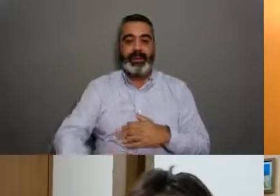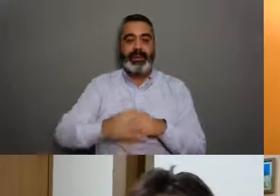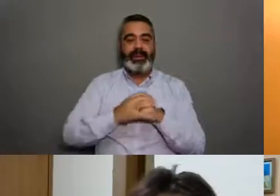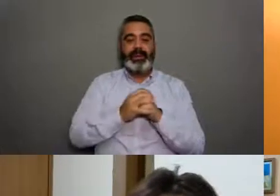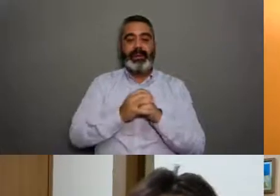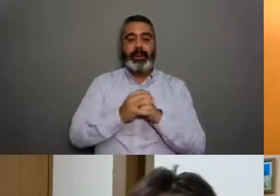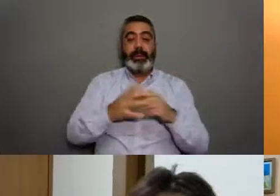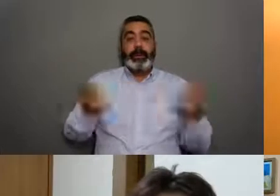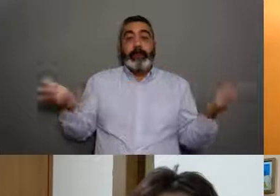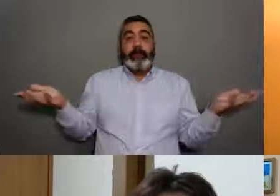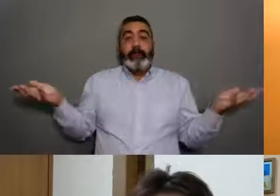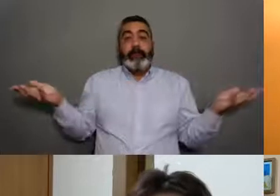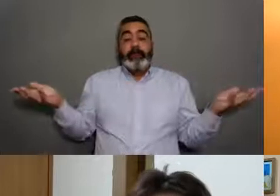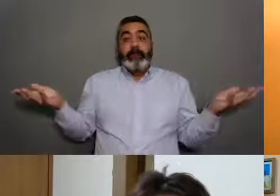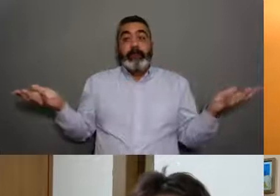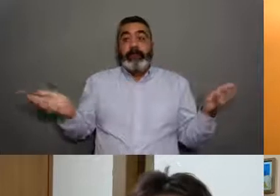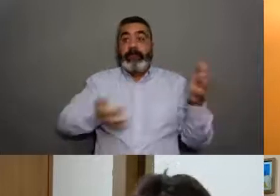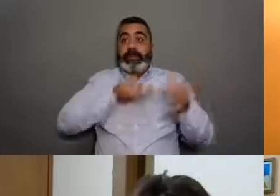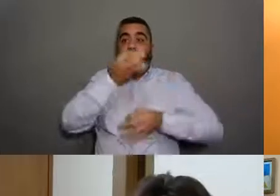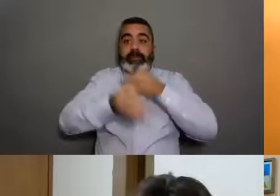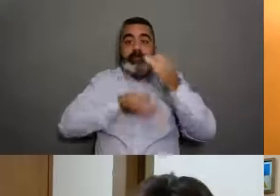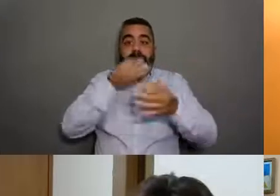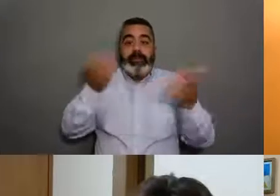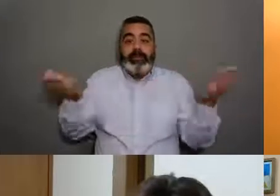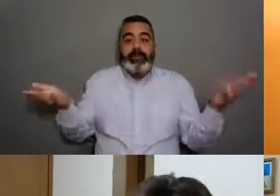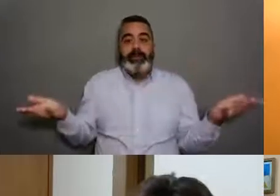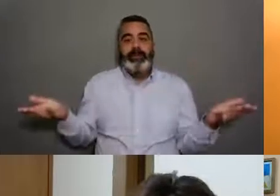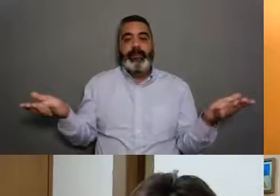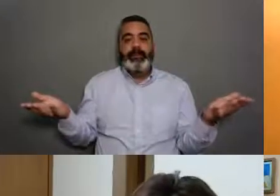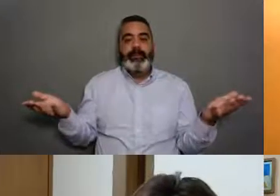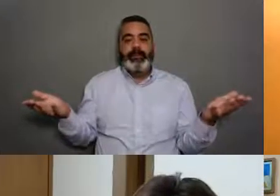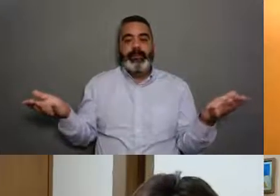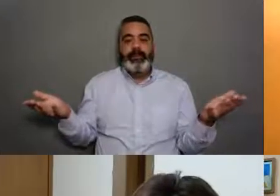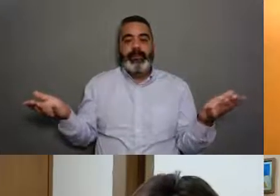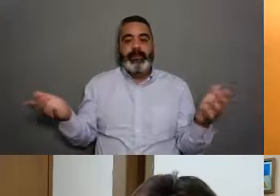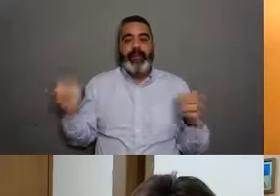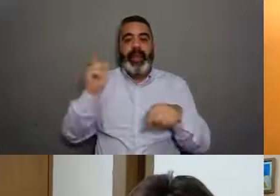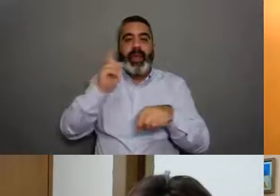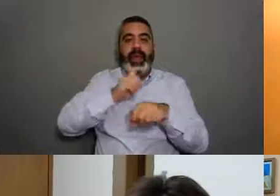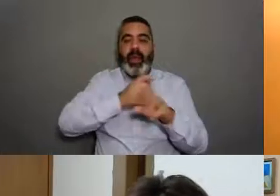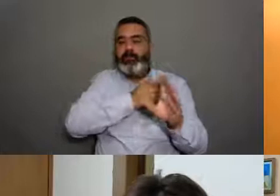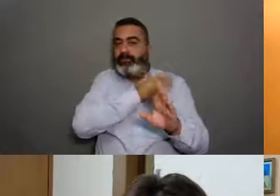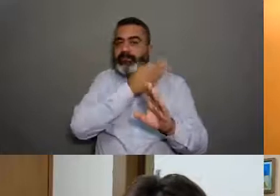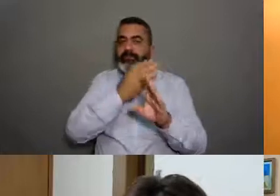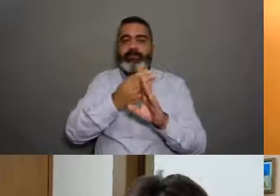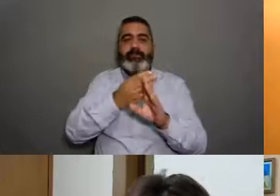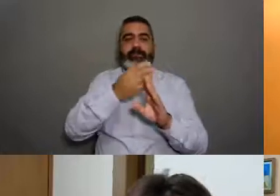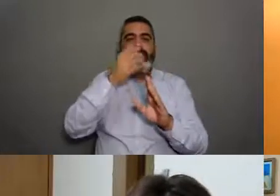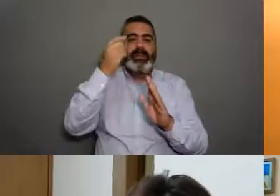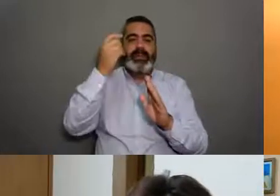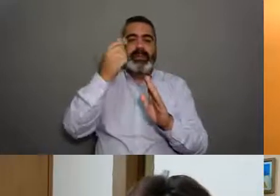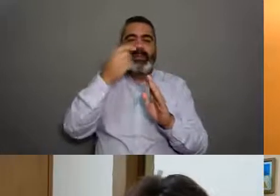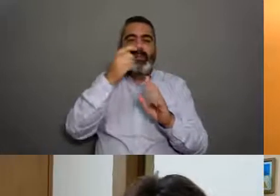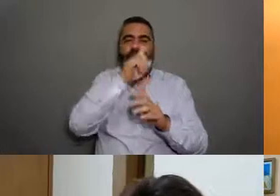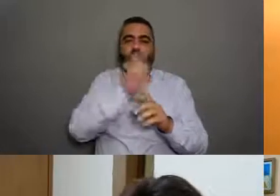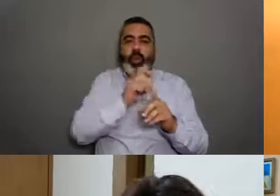Τι να πει κανείς μέσα από τόσες πολλές και διαφορετικές